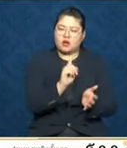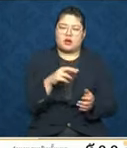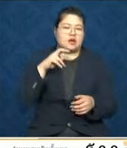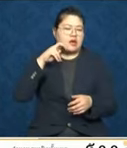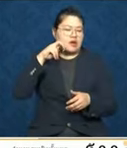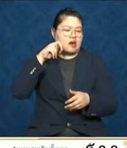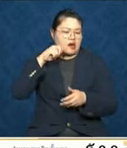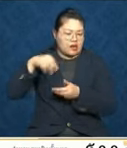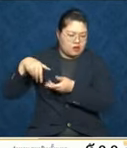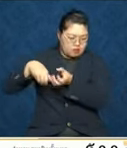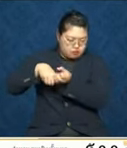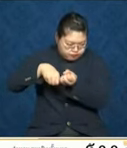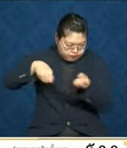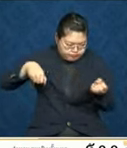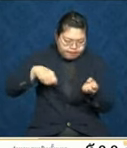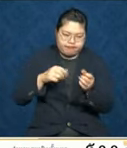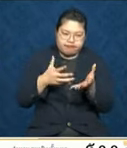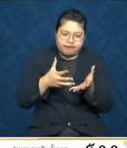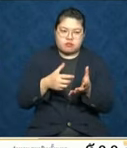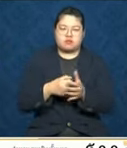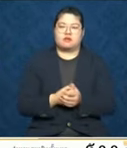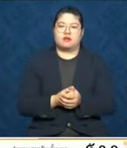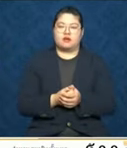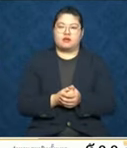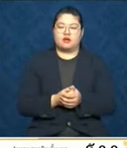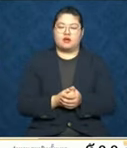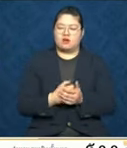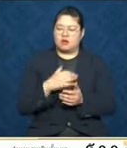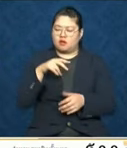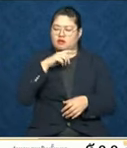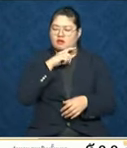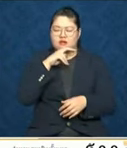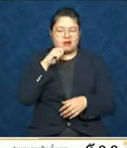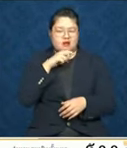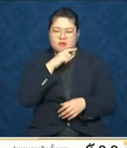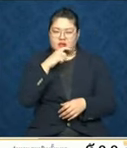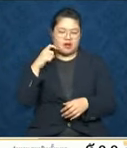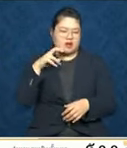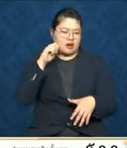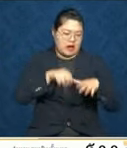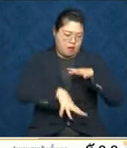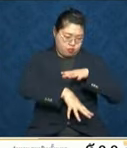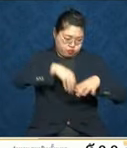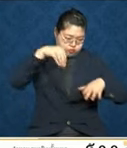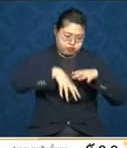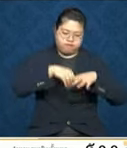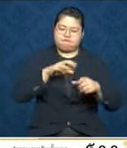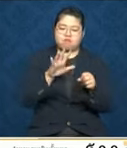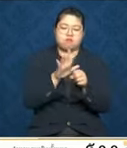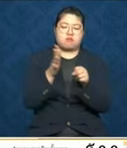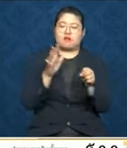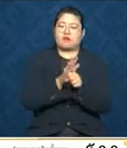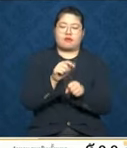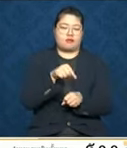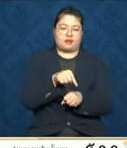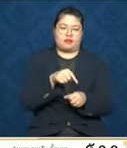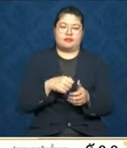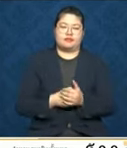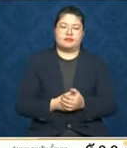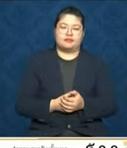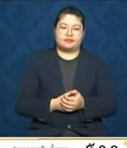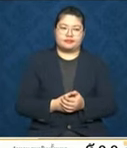ผิวดินใช้โดยเฉพาะฤดูแล้งน้ำบาดาลที่มีปริมาณที่ไม่เพียงพอต่อการผลิตน้ำประป